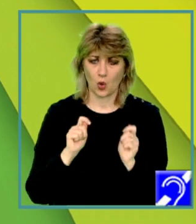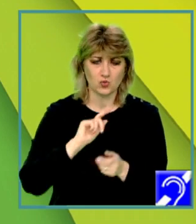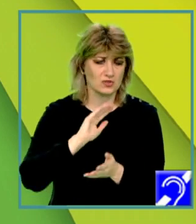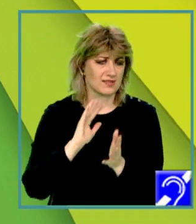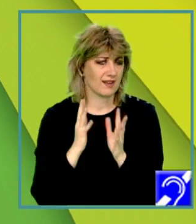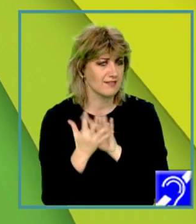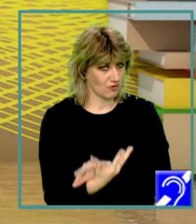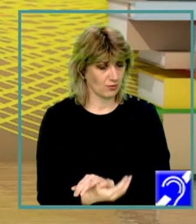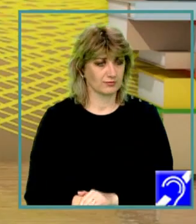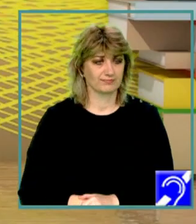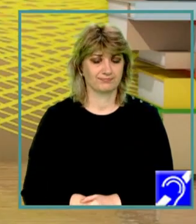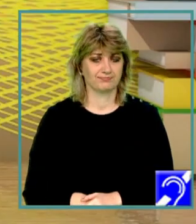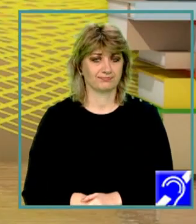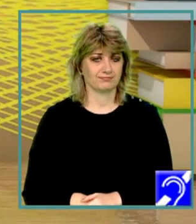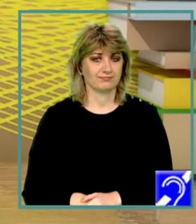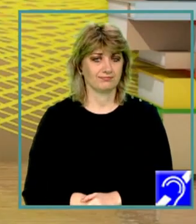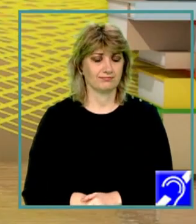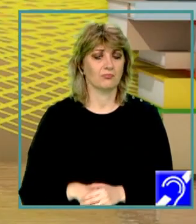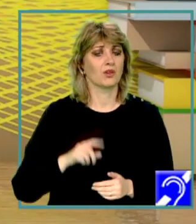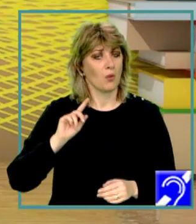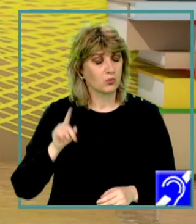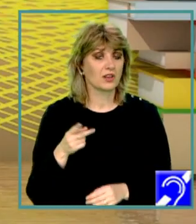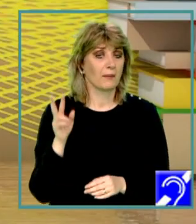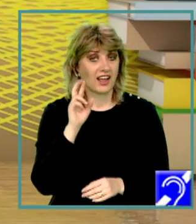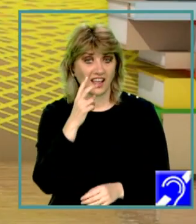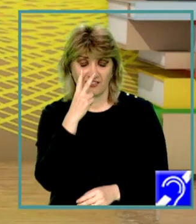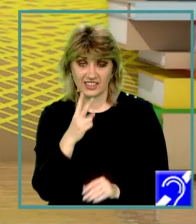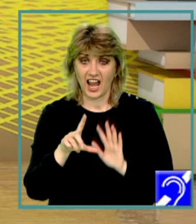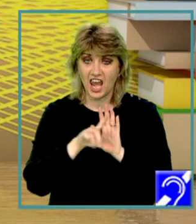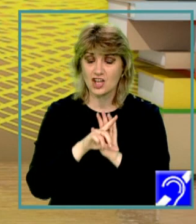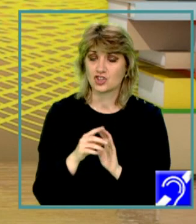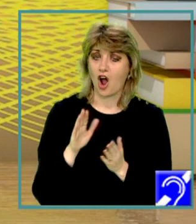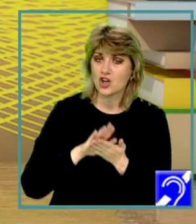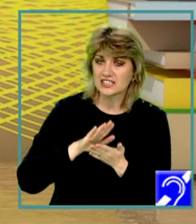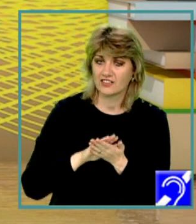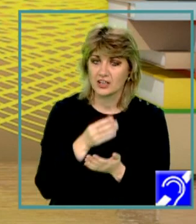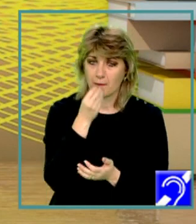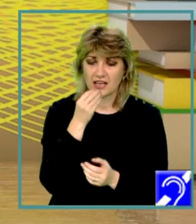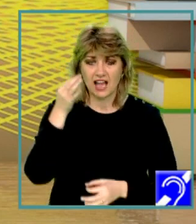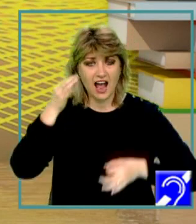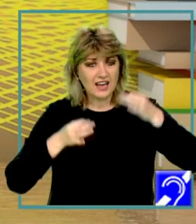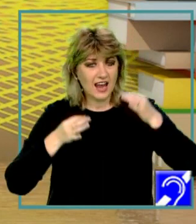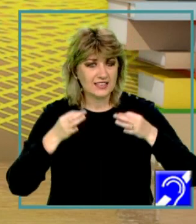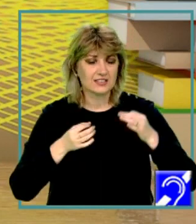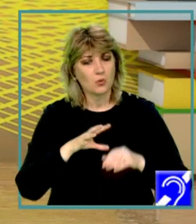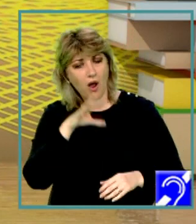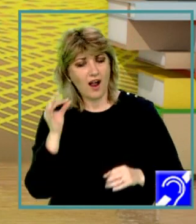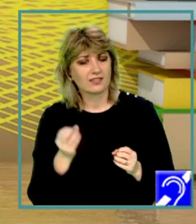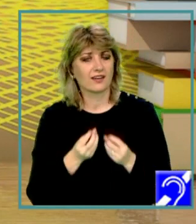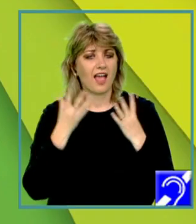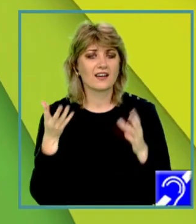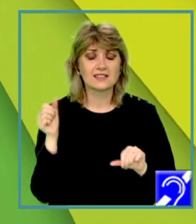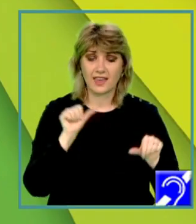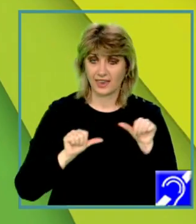se transformă putem prevedea legea conservării masei analizăm de data aceasta o altă reacție chimică